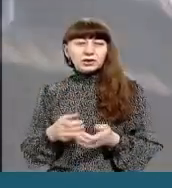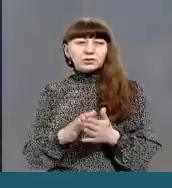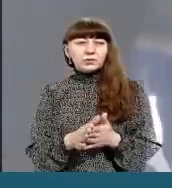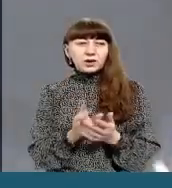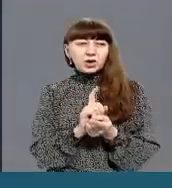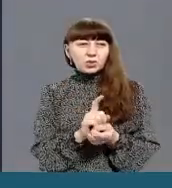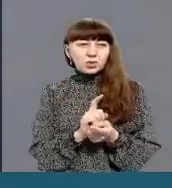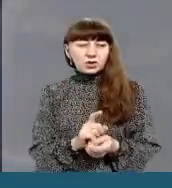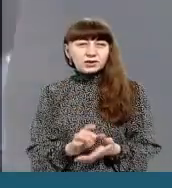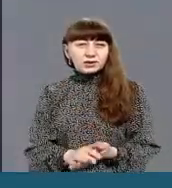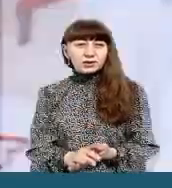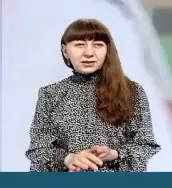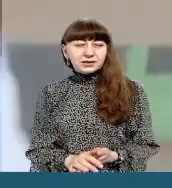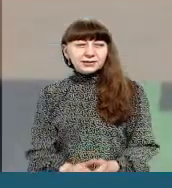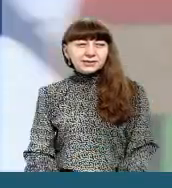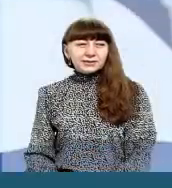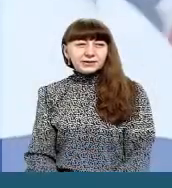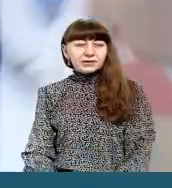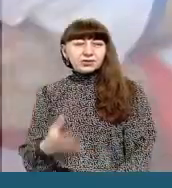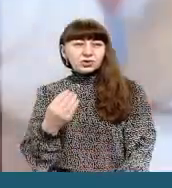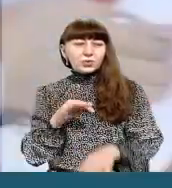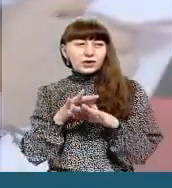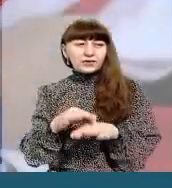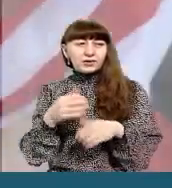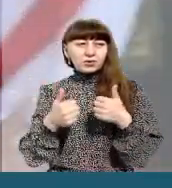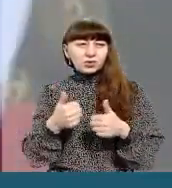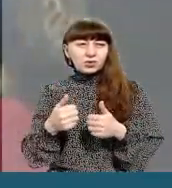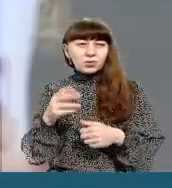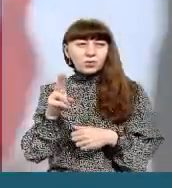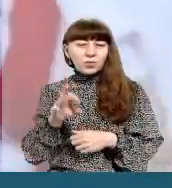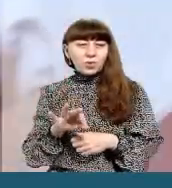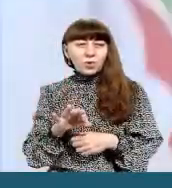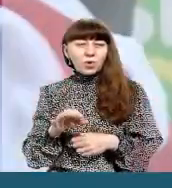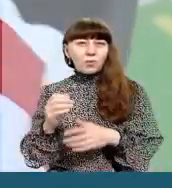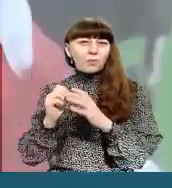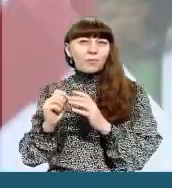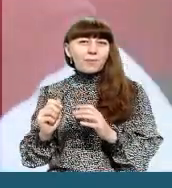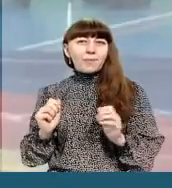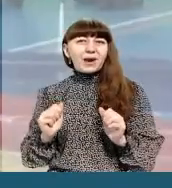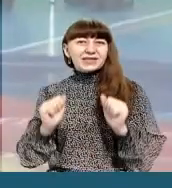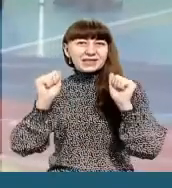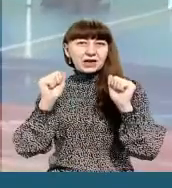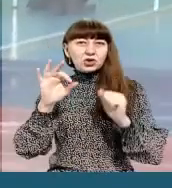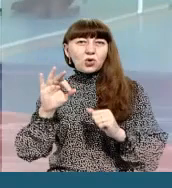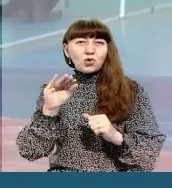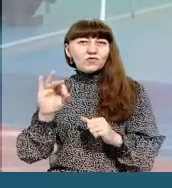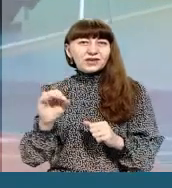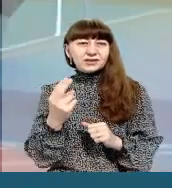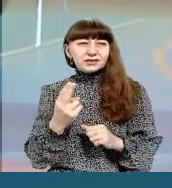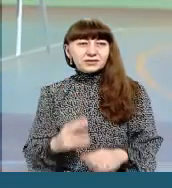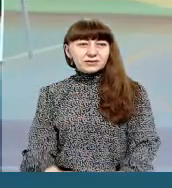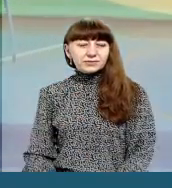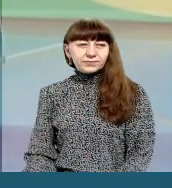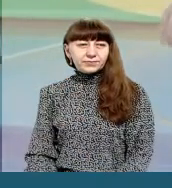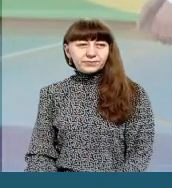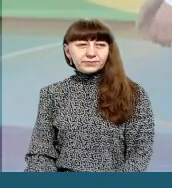қатар қой көтеру сайысы да өтті. Бойында күші тасып тұрған азаматтар барлық жарыста бақтарын сынады. Белдесудің аяқталуына 2